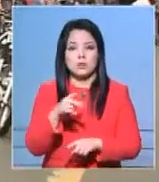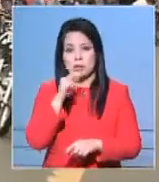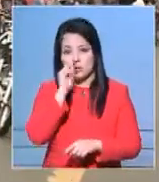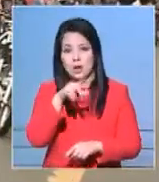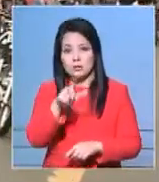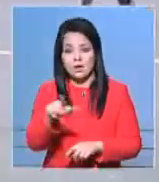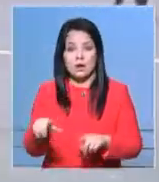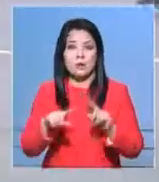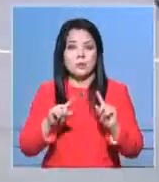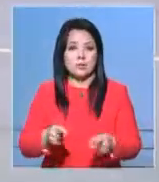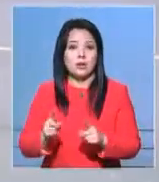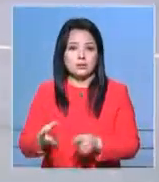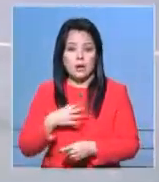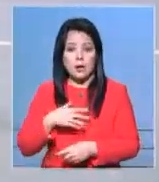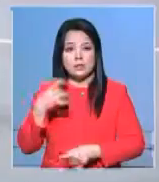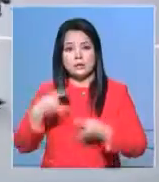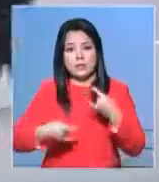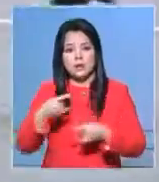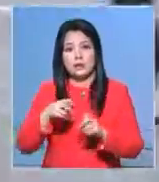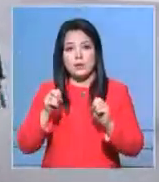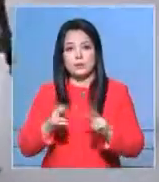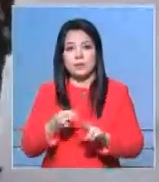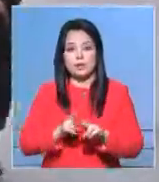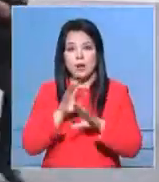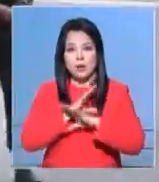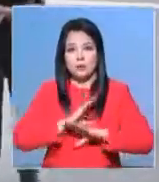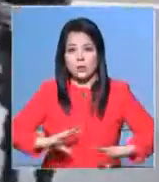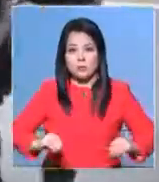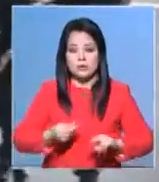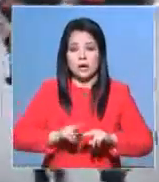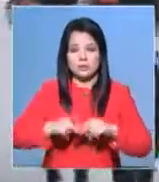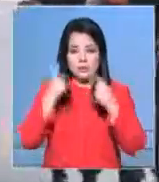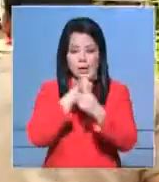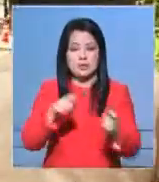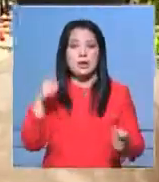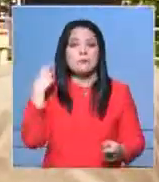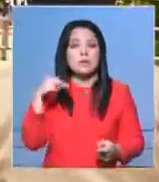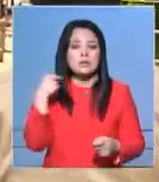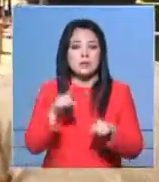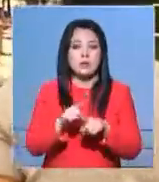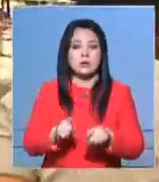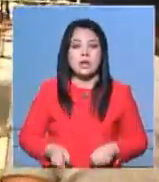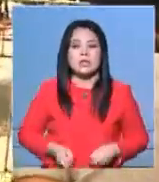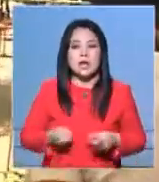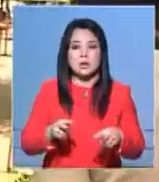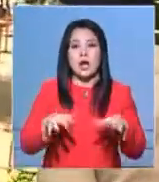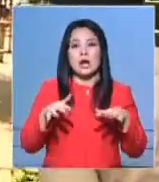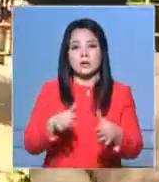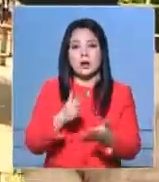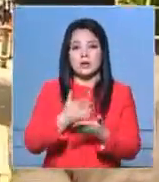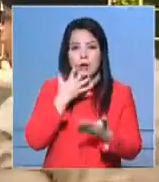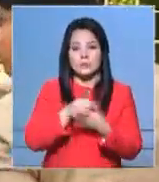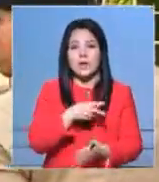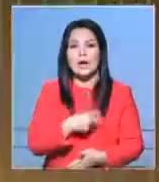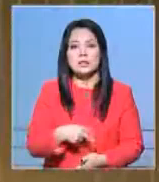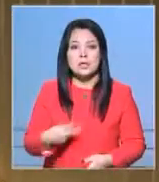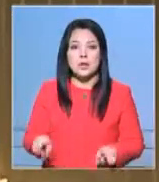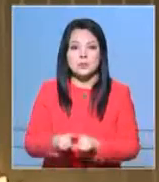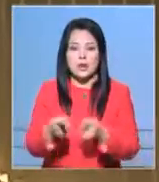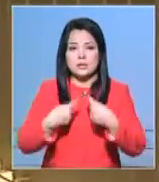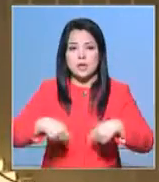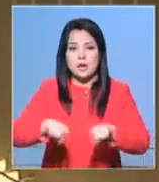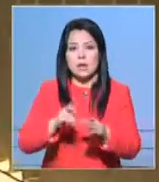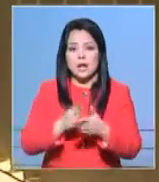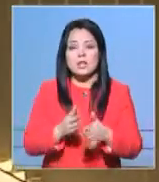түсті. Жергілікті телеарна арқылы халықты сабырға шақырған президент бұл жарылыстарды террорлық әрекет деп атады. Ал Индонезия барлау агенттігінің